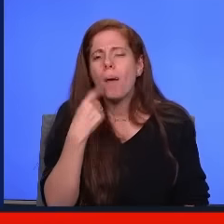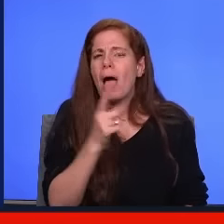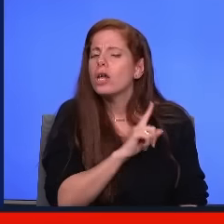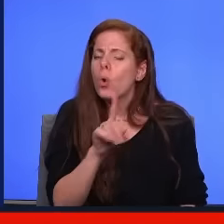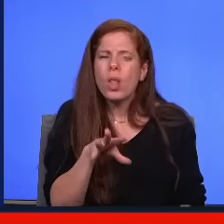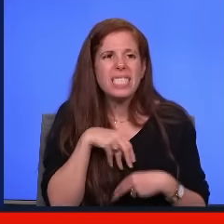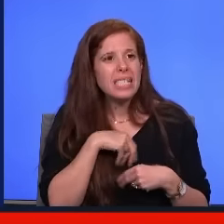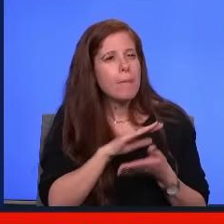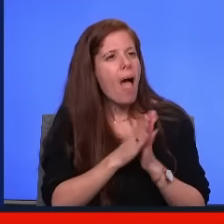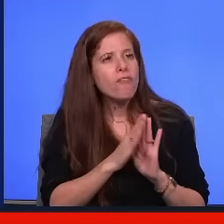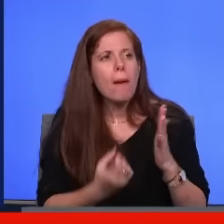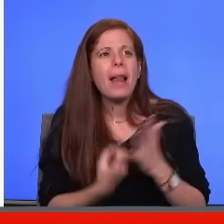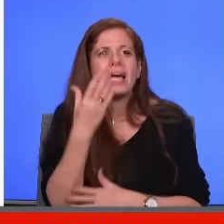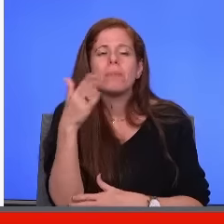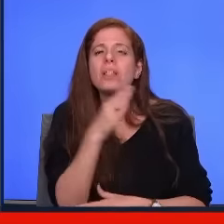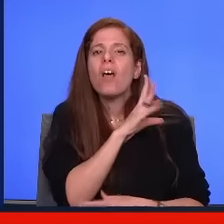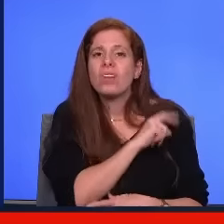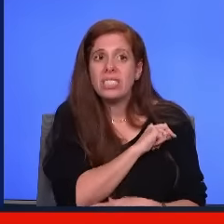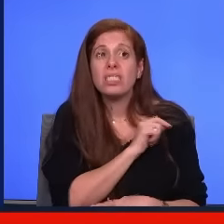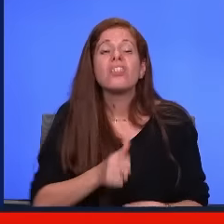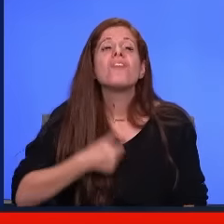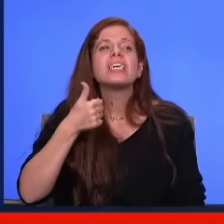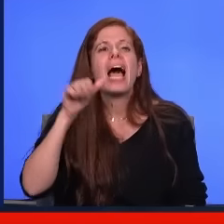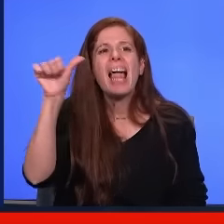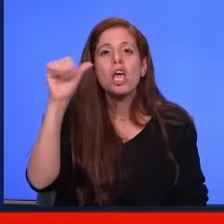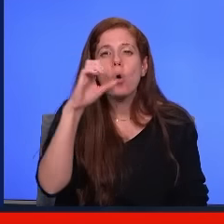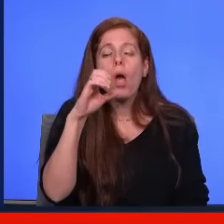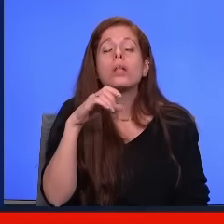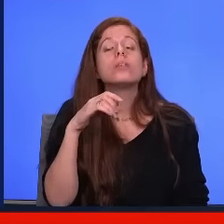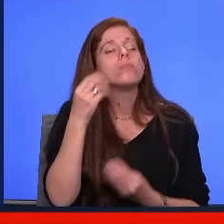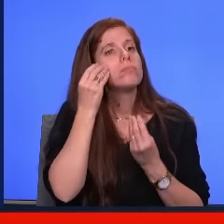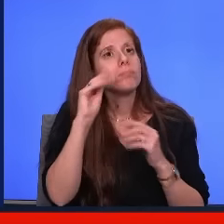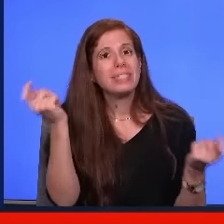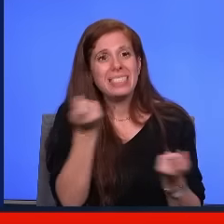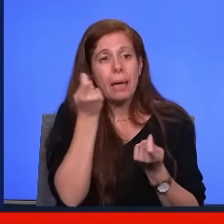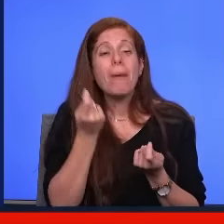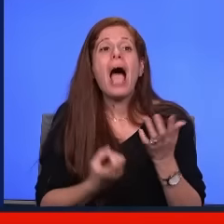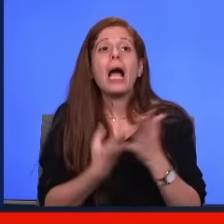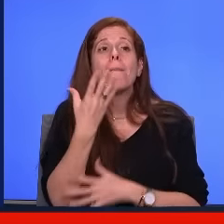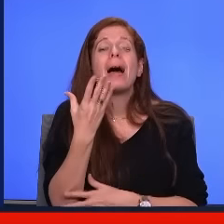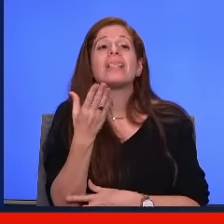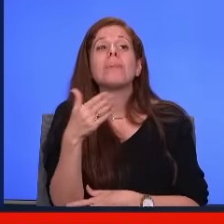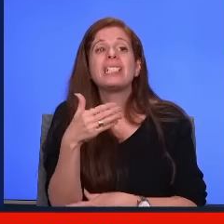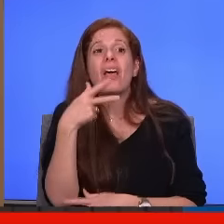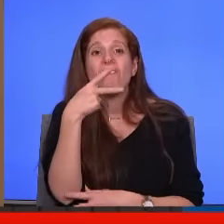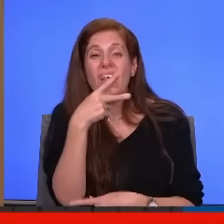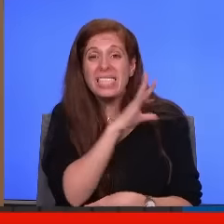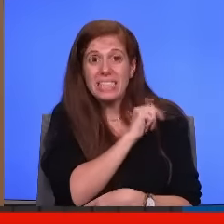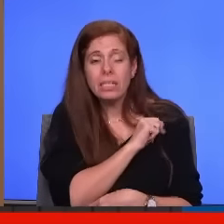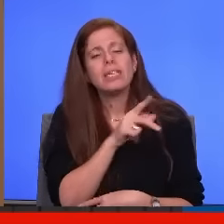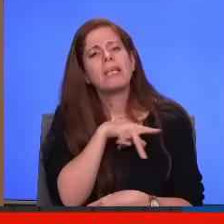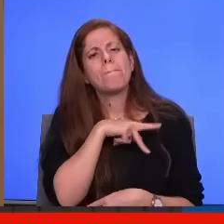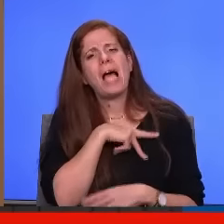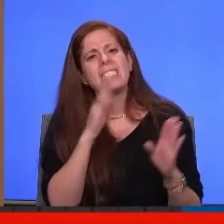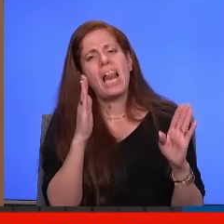לעולם להקמת מדינה פלסטינית. והשר אלי כהן הוציא הודעה שבה נכתב, הקמת מדינה פלסטינית היא פרס לטרור. ראש